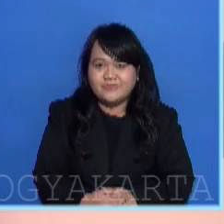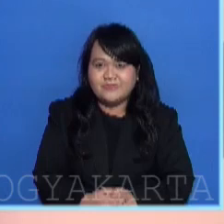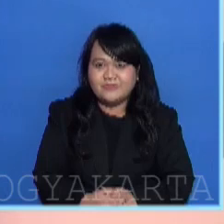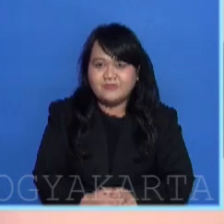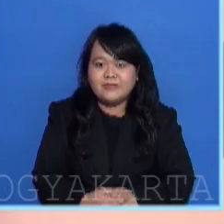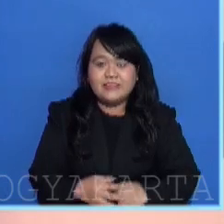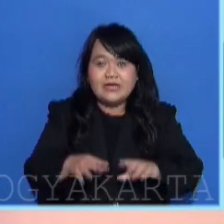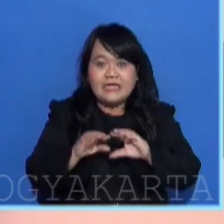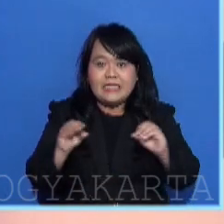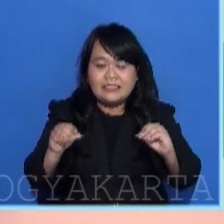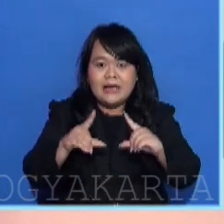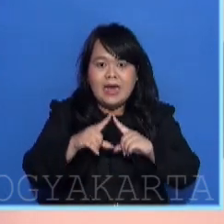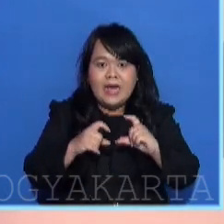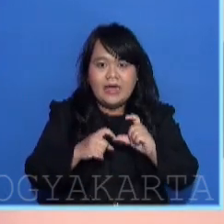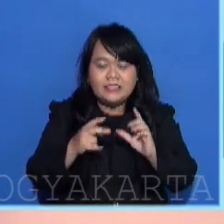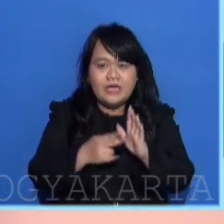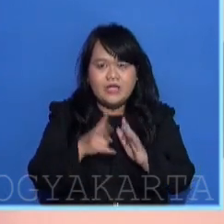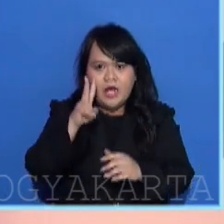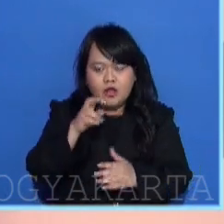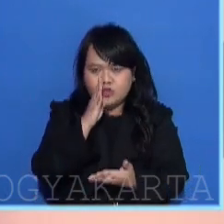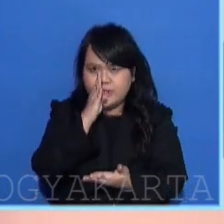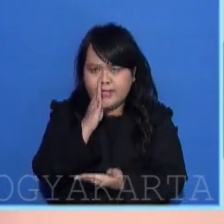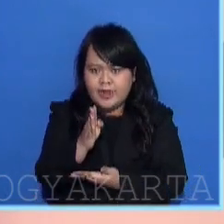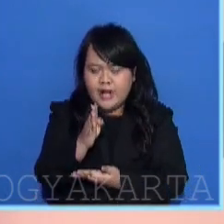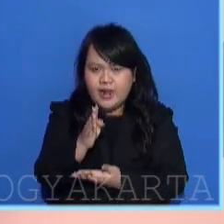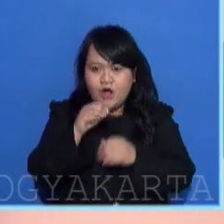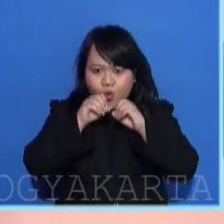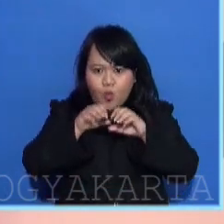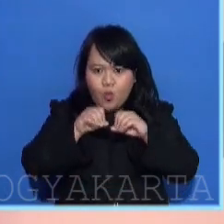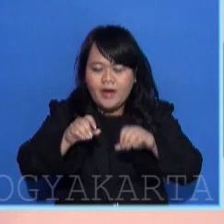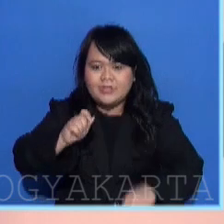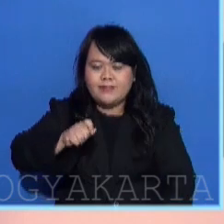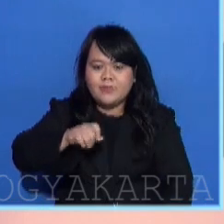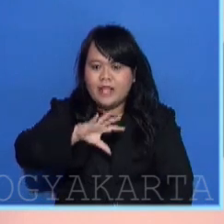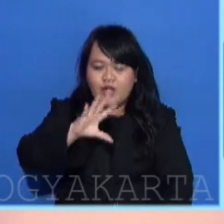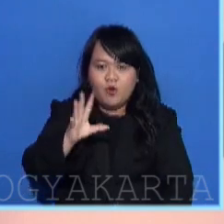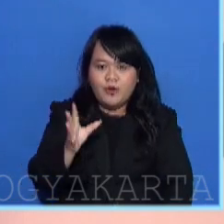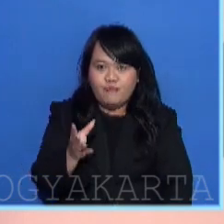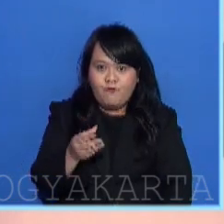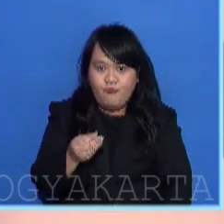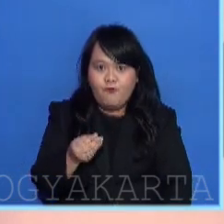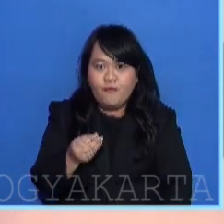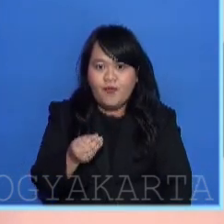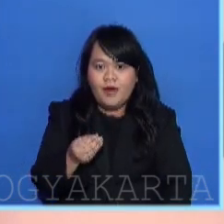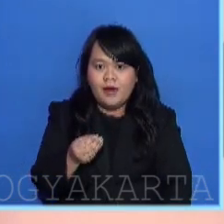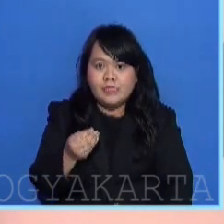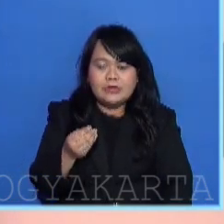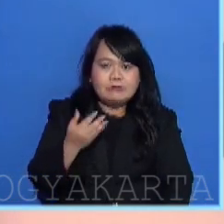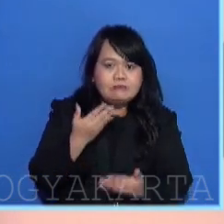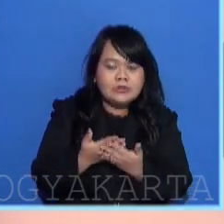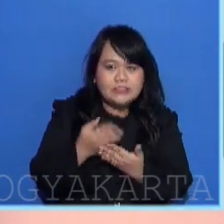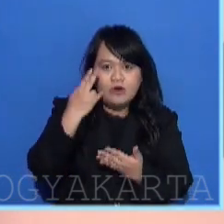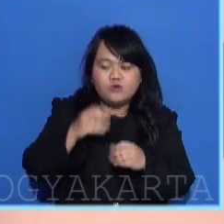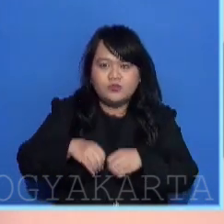sebagai ASN selain harus Netral Pranata Humas Kementerian komunikasi dan Informatika Republik Indonesia dituntut untuk